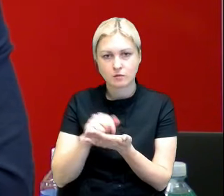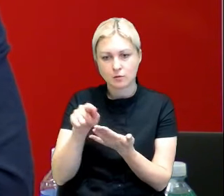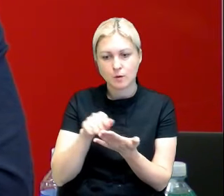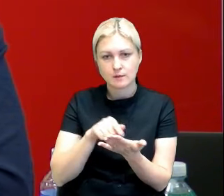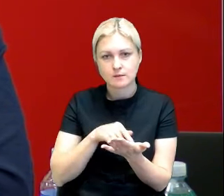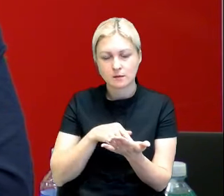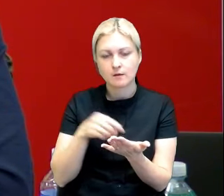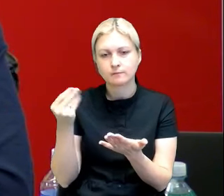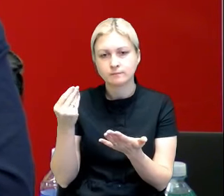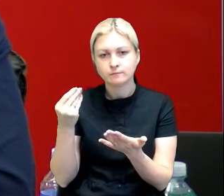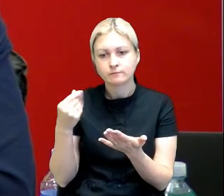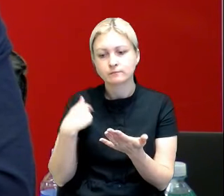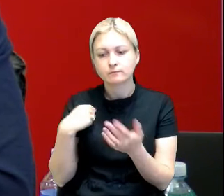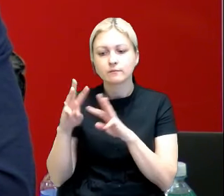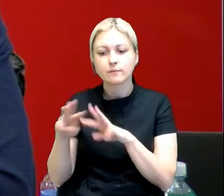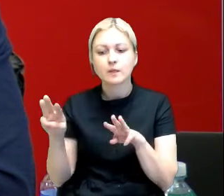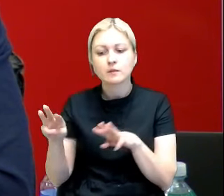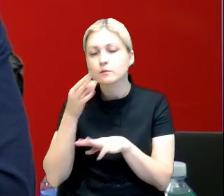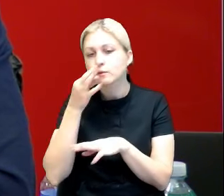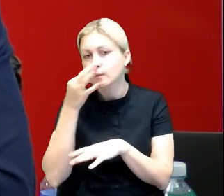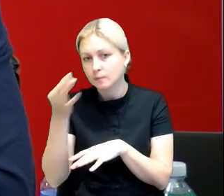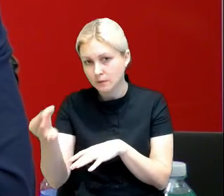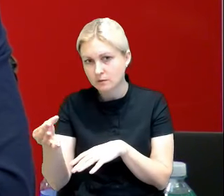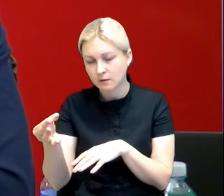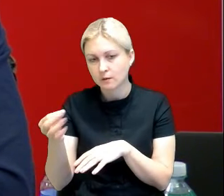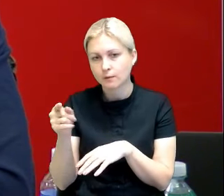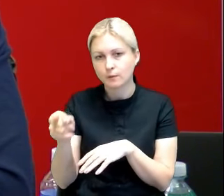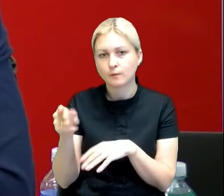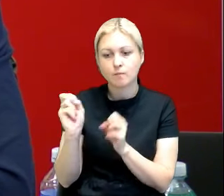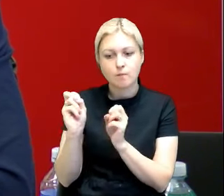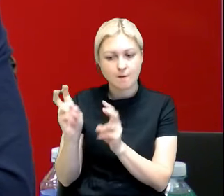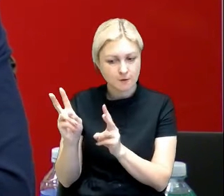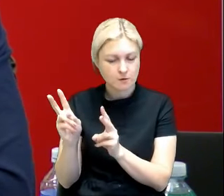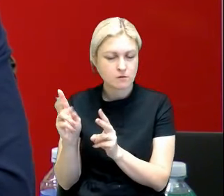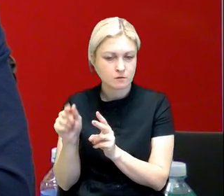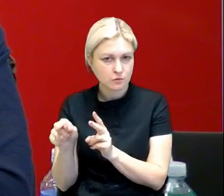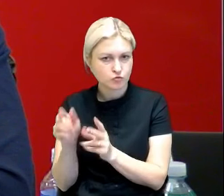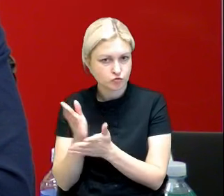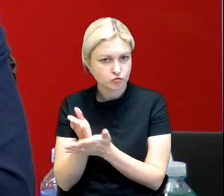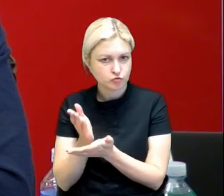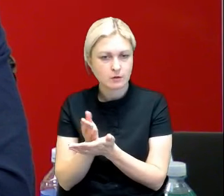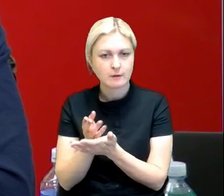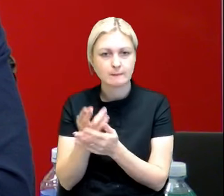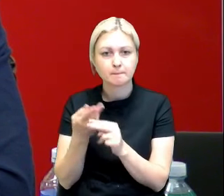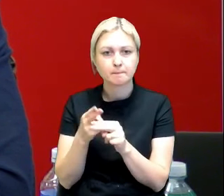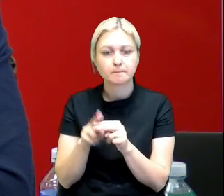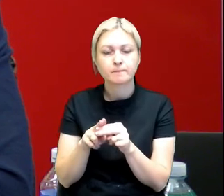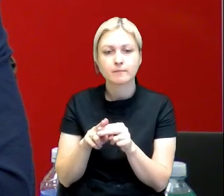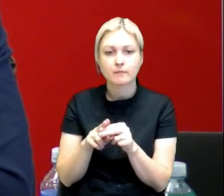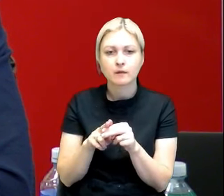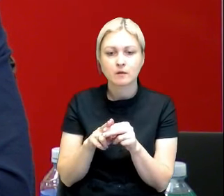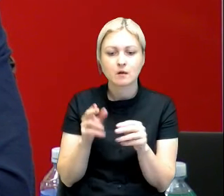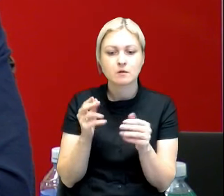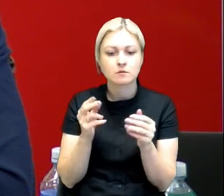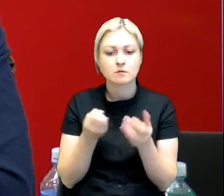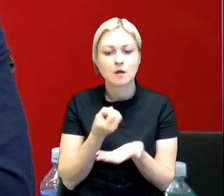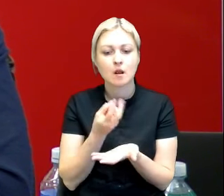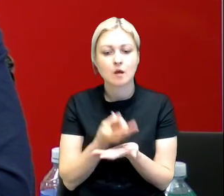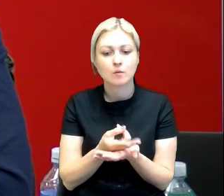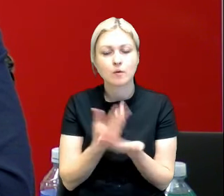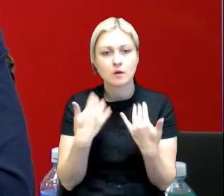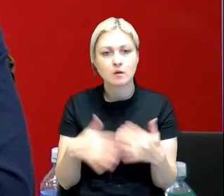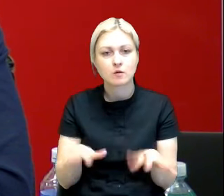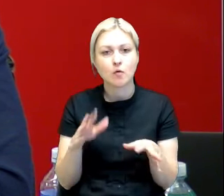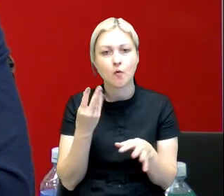sakiau ministrui kad tai yra labai pavojinga ir grėsminga nes panašu kad ligoninė krenta į finansinę